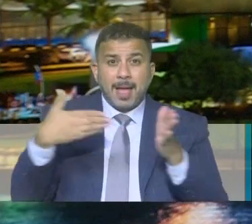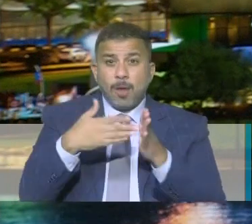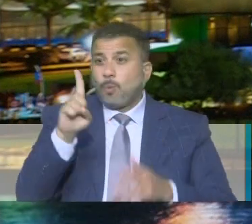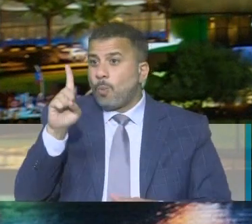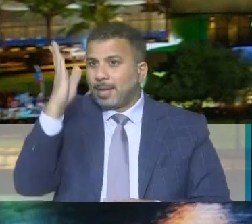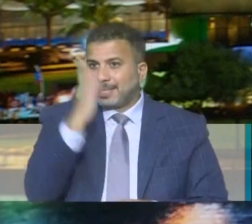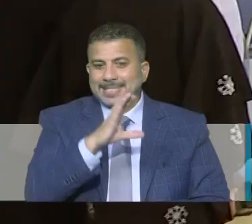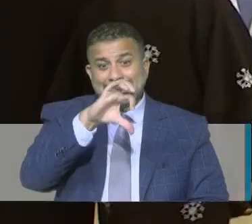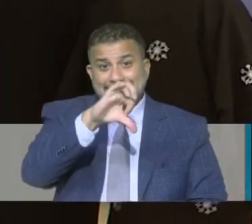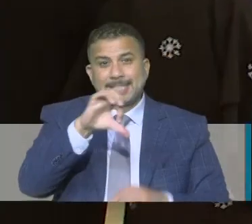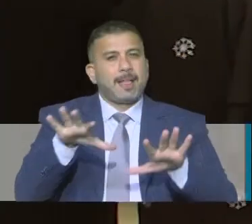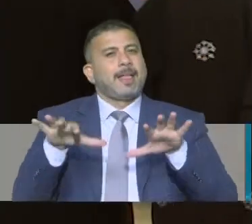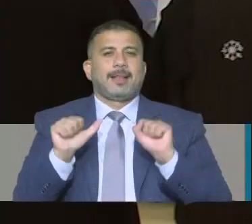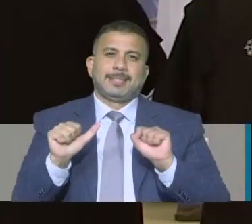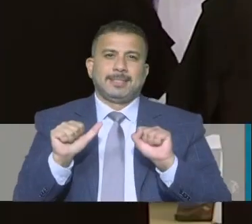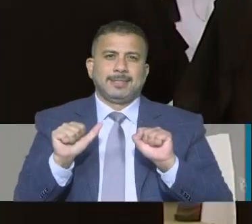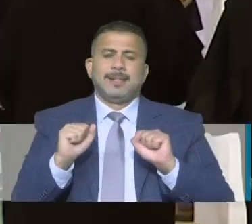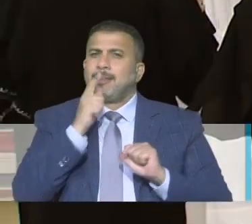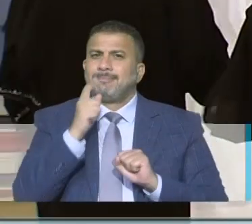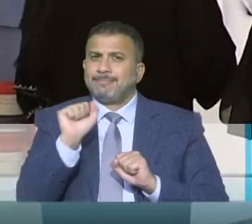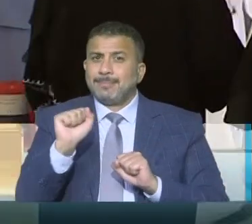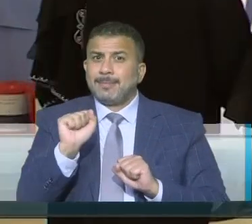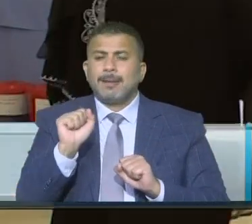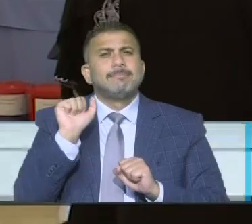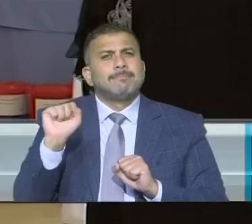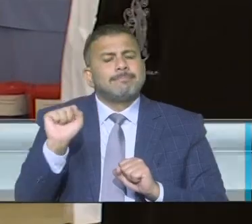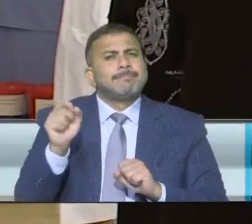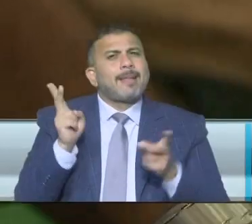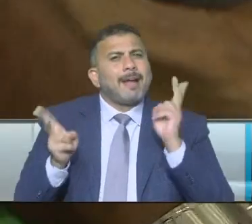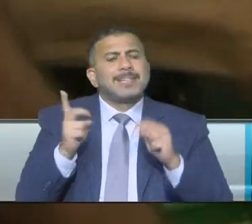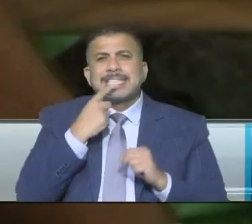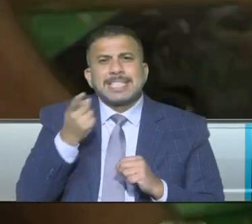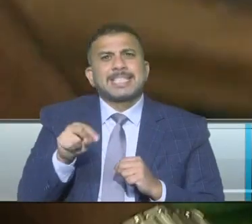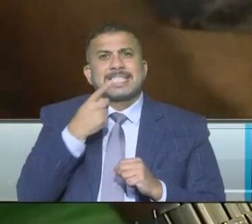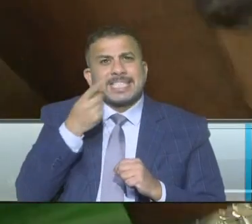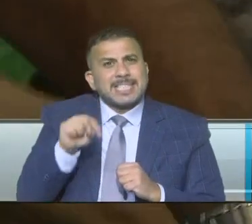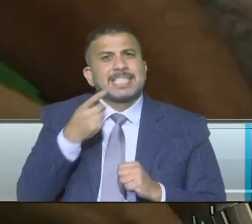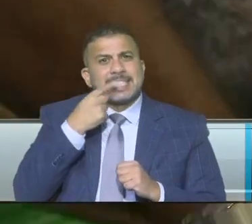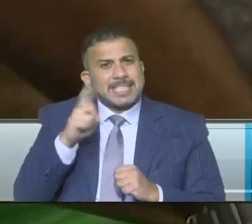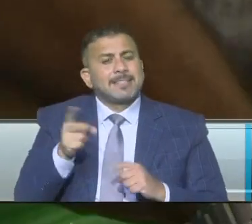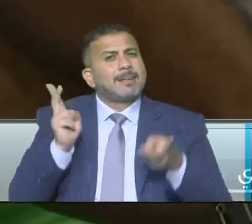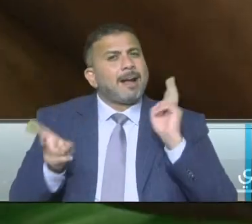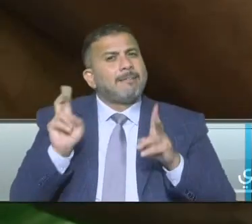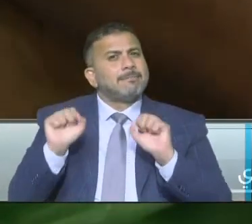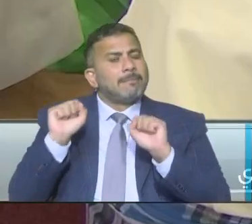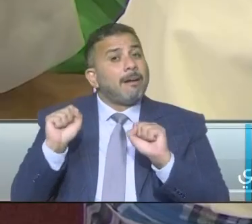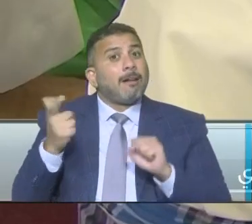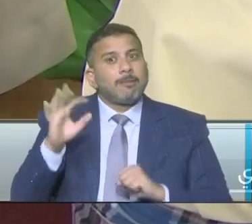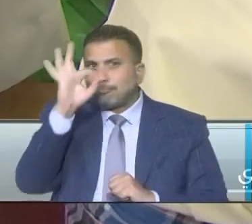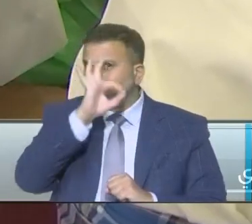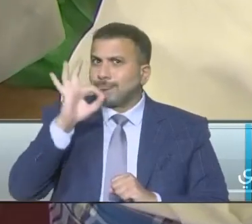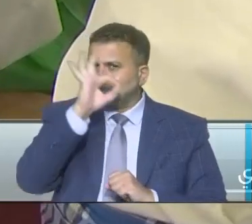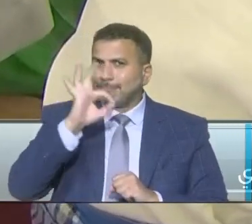الاول من سبتمبر القادم ويعد هذا الحدث هو الابرز على مستوى الدوله ليجسد جانبا اصيلا من